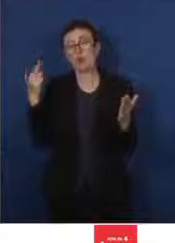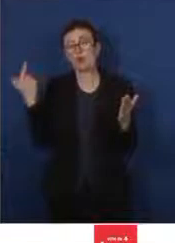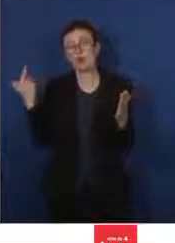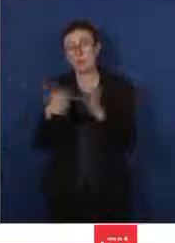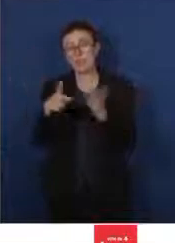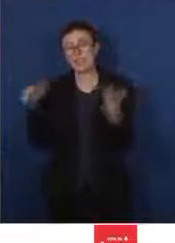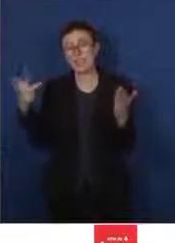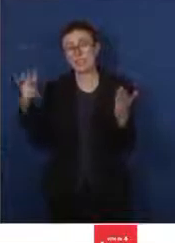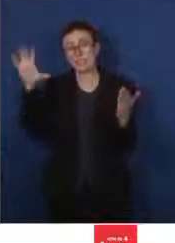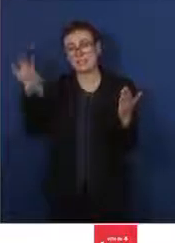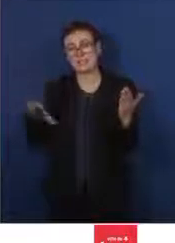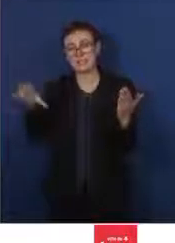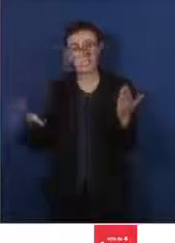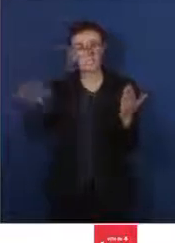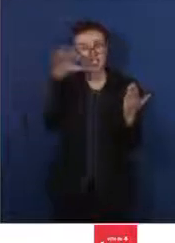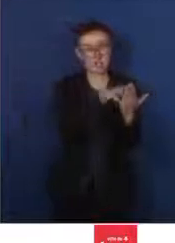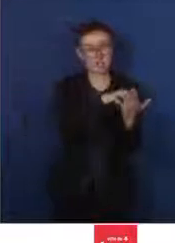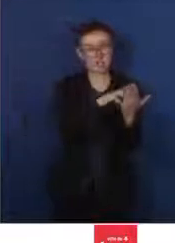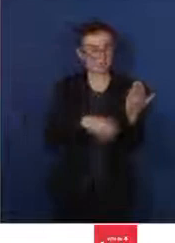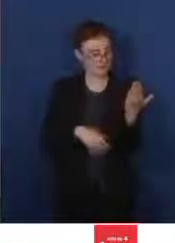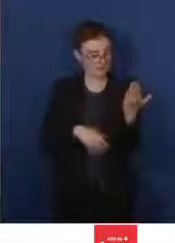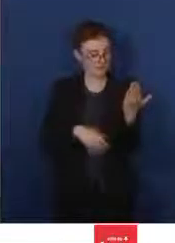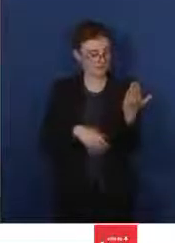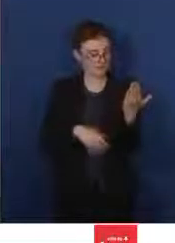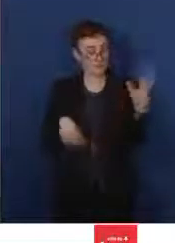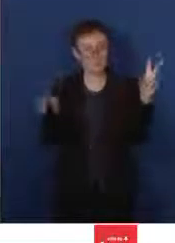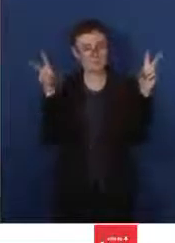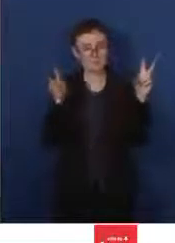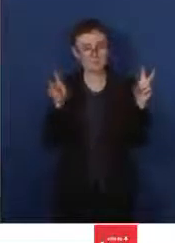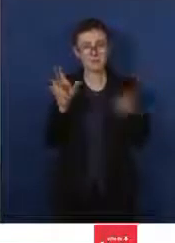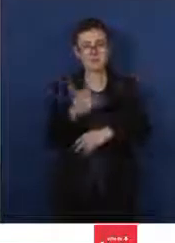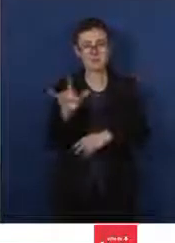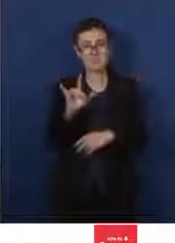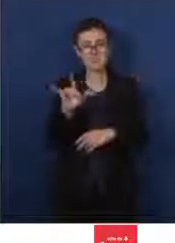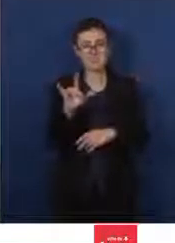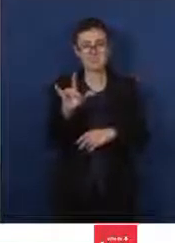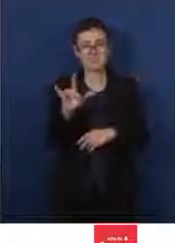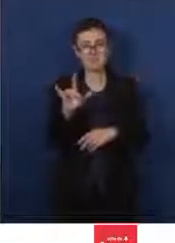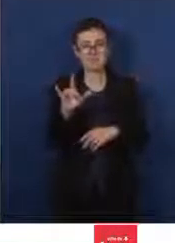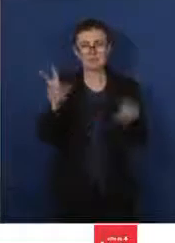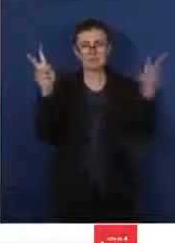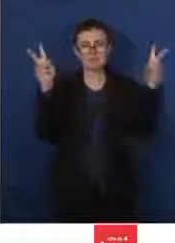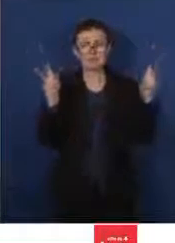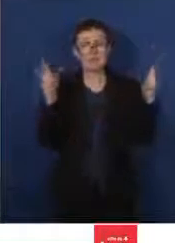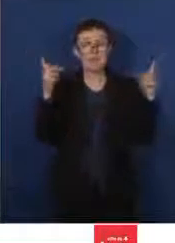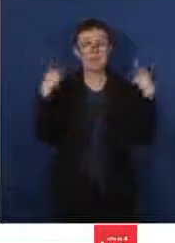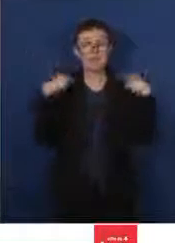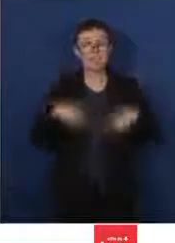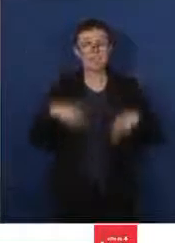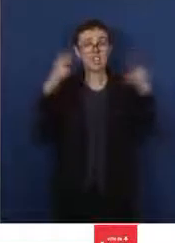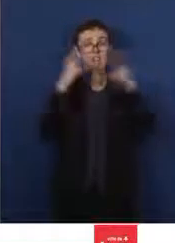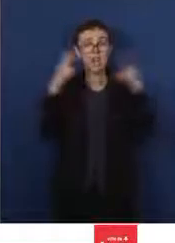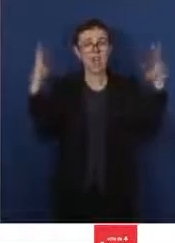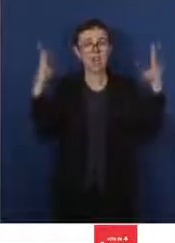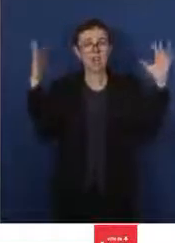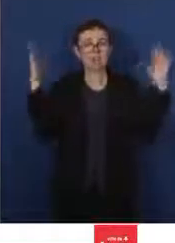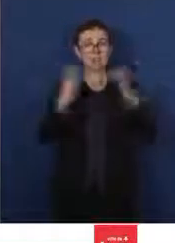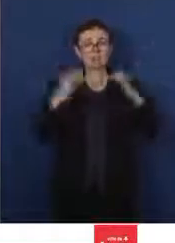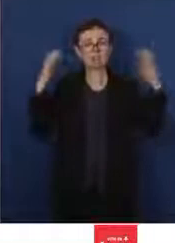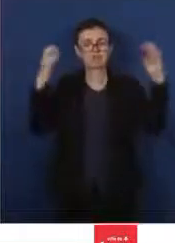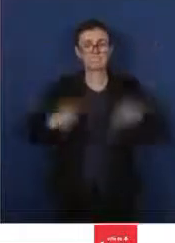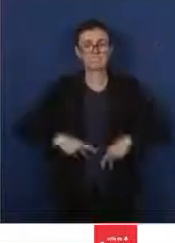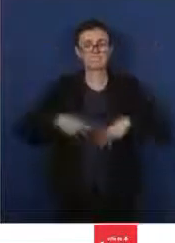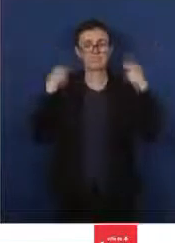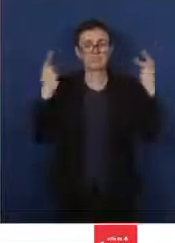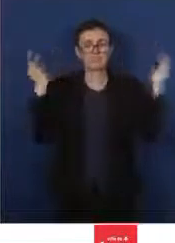sans voix, je cite, « Lille, les états généraux de la vie nocturne s'éternisent ». Occasion de rappeler